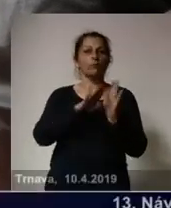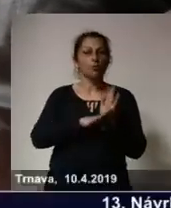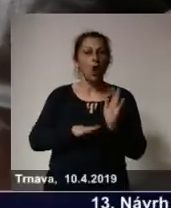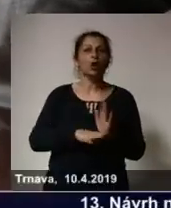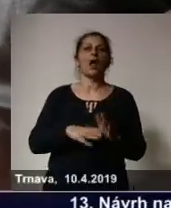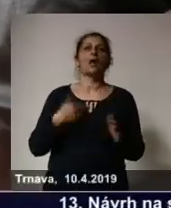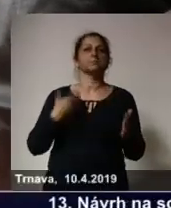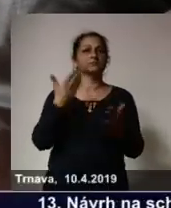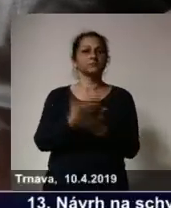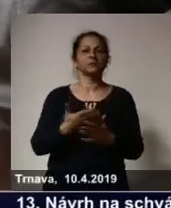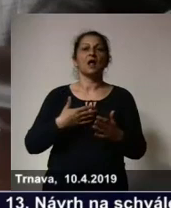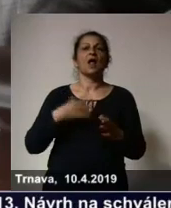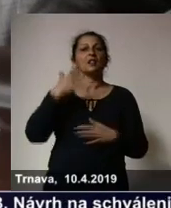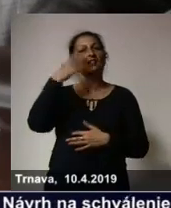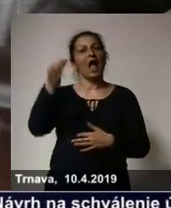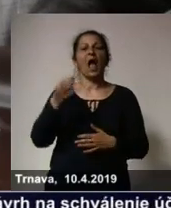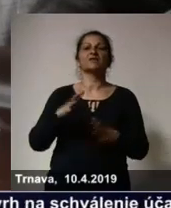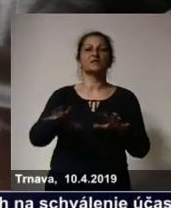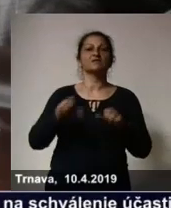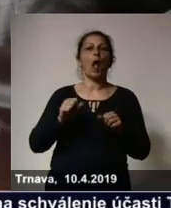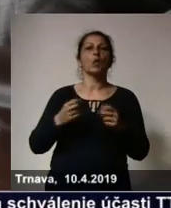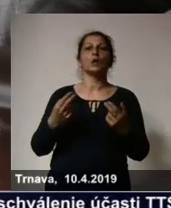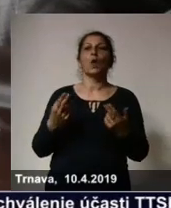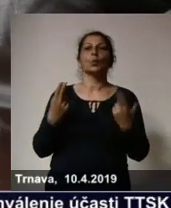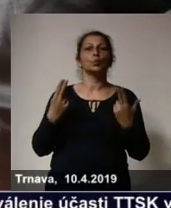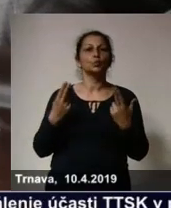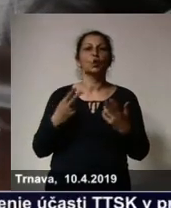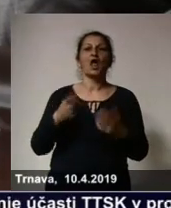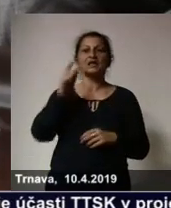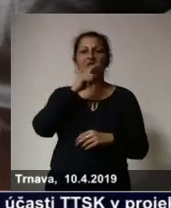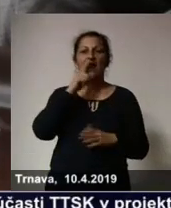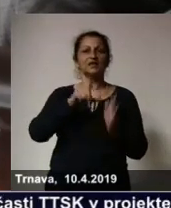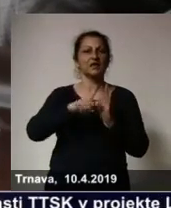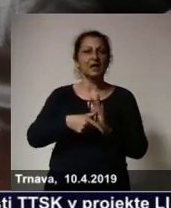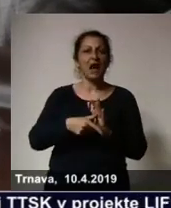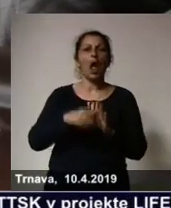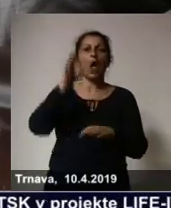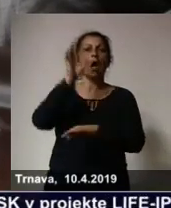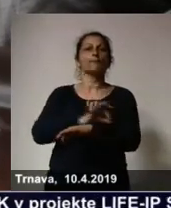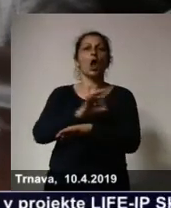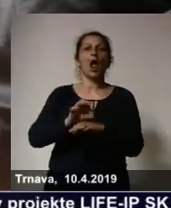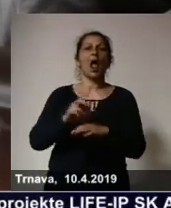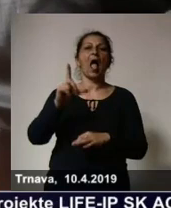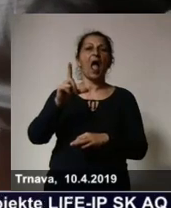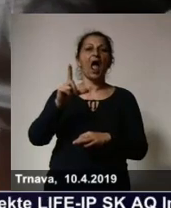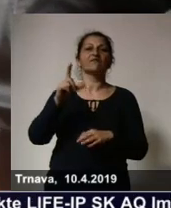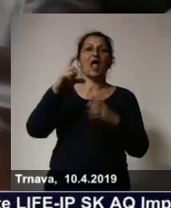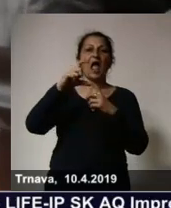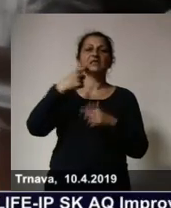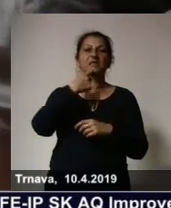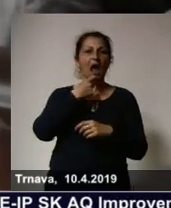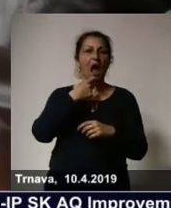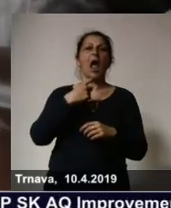na schválenie účasti Trnavského samosprávneho kraja v projekte LIFE IPSK AQ Improvement,